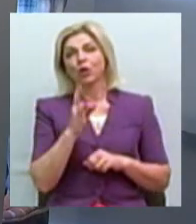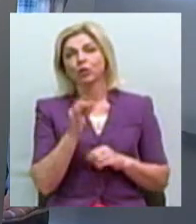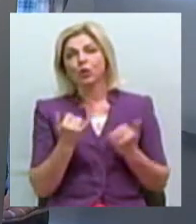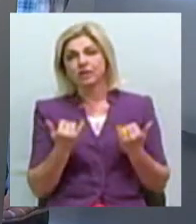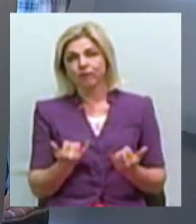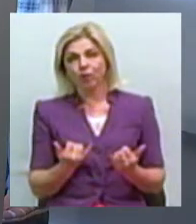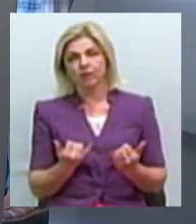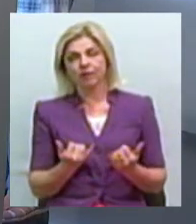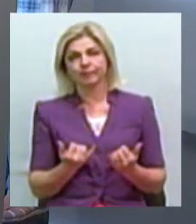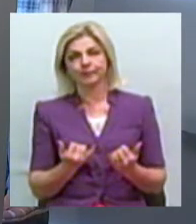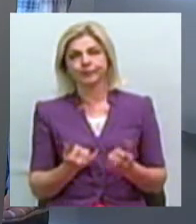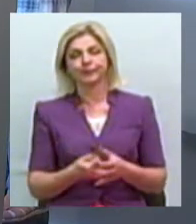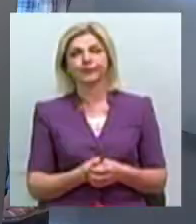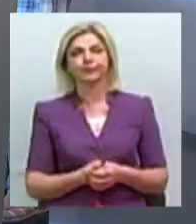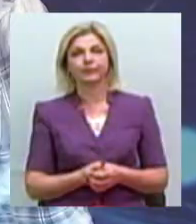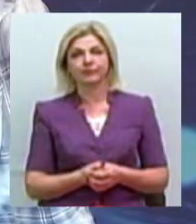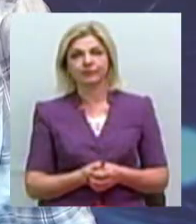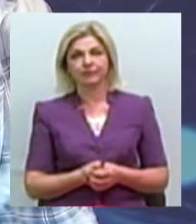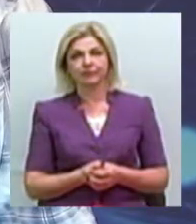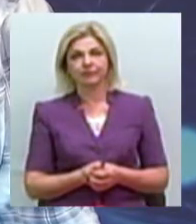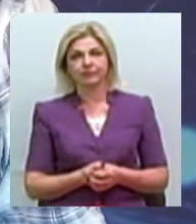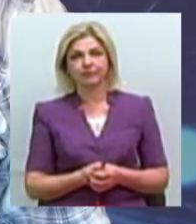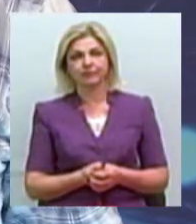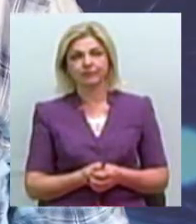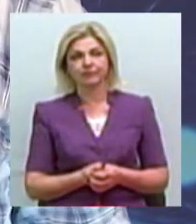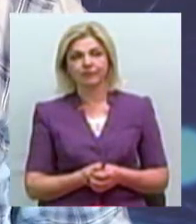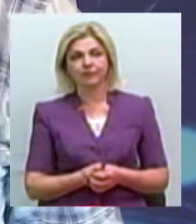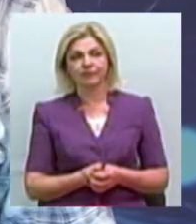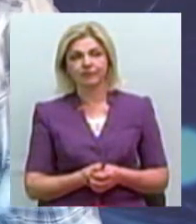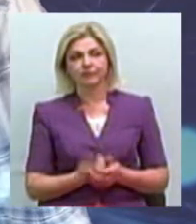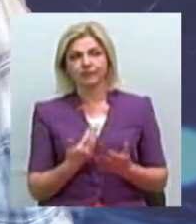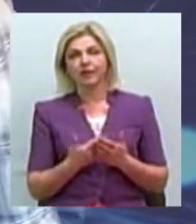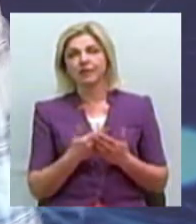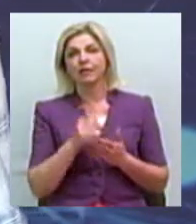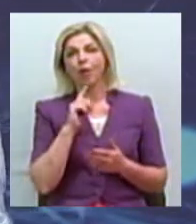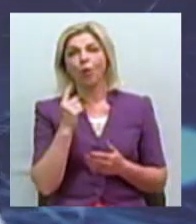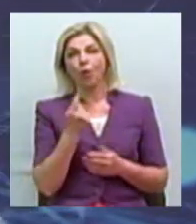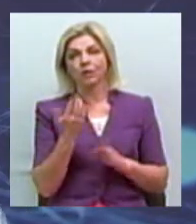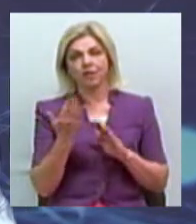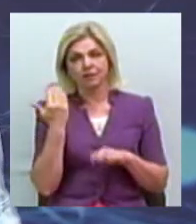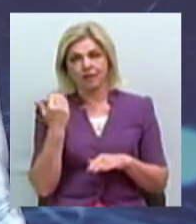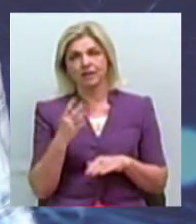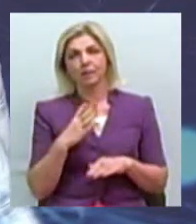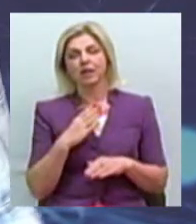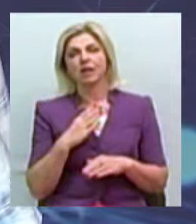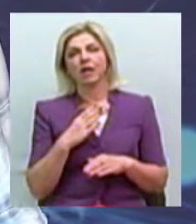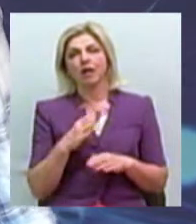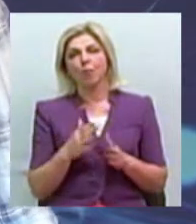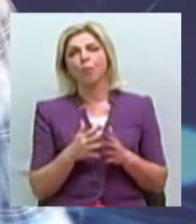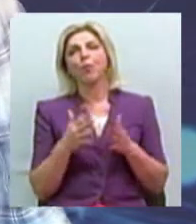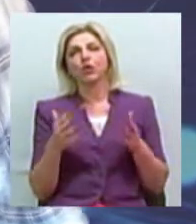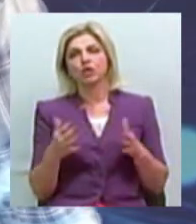сегодня, ну, где-то год назад было свыше